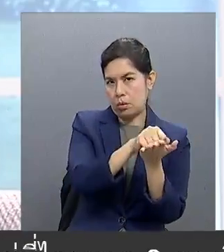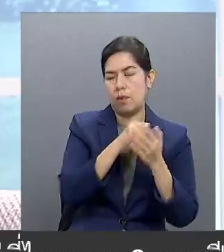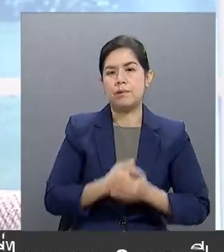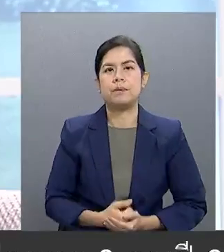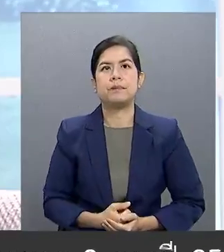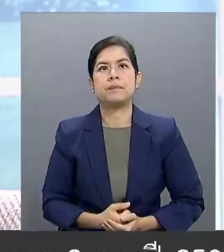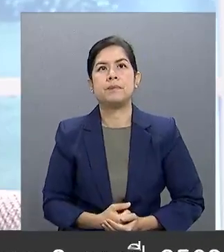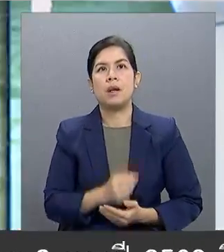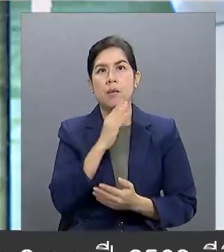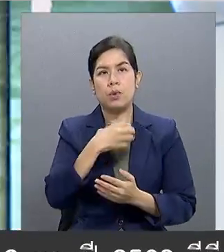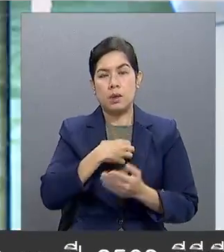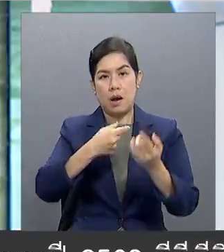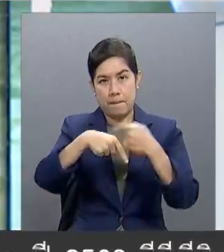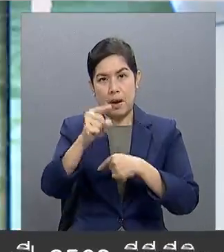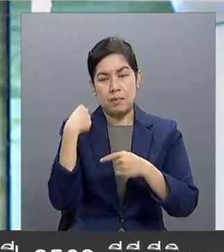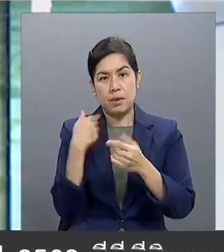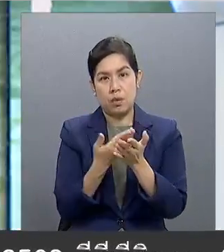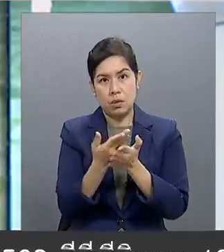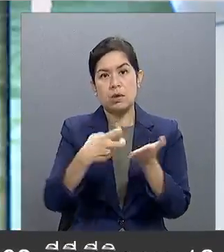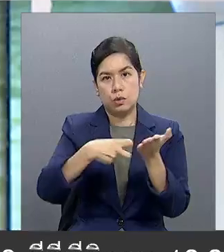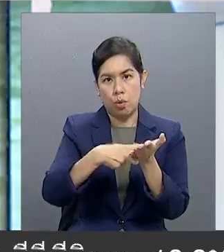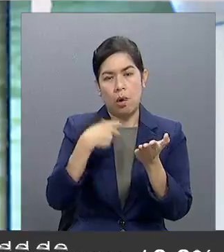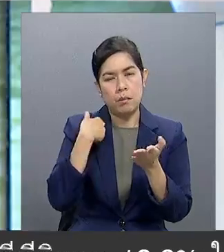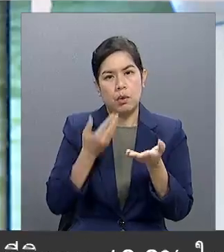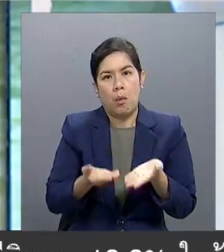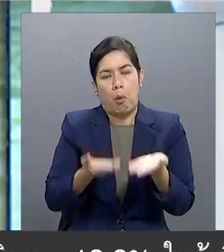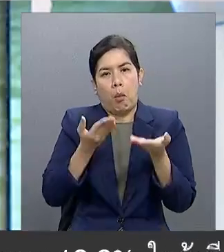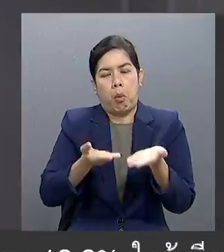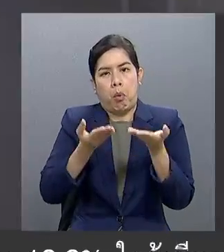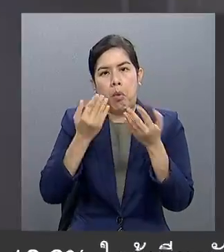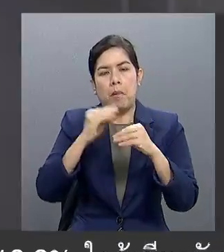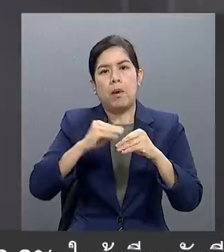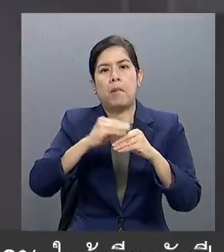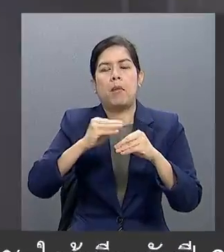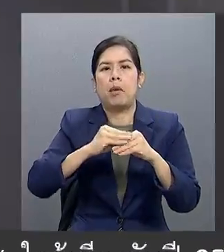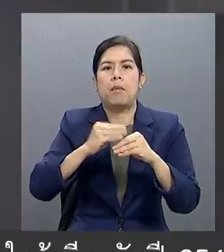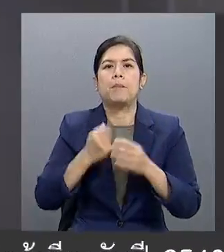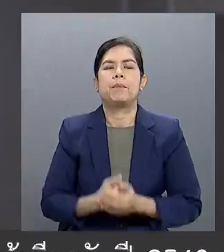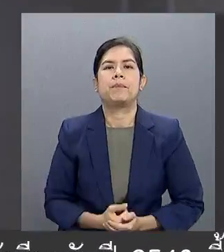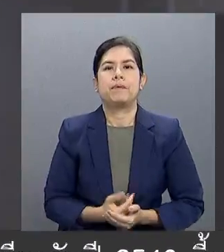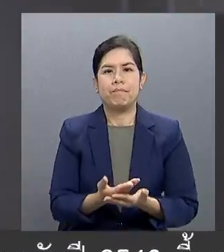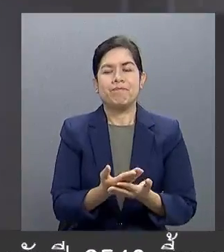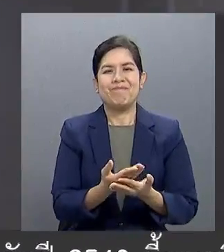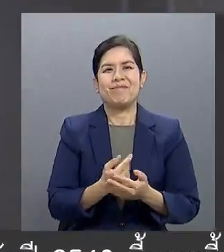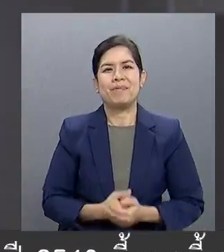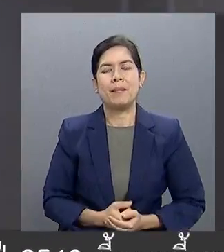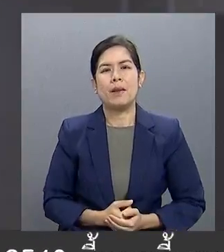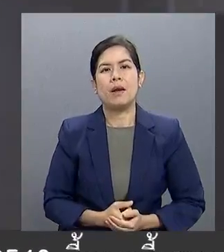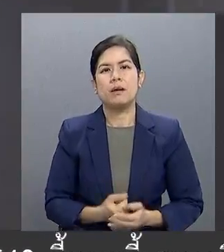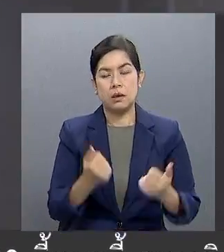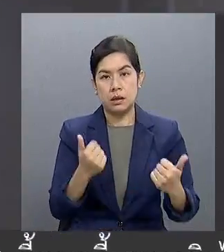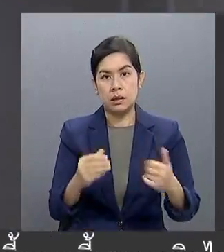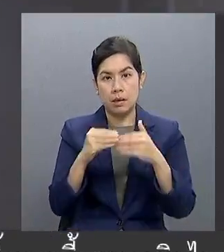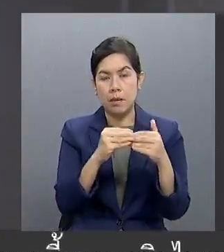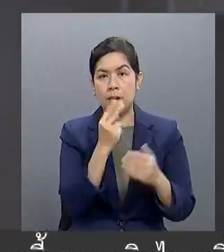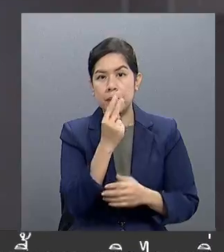างแผนซื้อตั๋วล่วงหน้ากันก่อน ราคาขึ้นทุกรอบเลยที่เช็ค แต่ไม่เป็นไรเราเที่ยวด้วยกันคอยช่วยอยู่นะครับเอาพากันไปเที่ยวต่อที่จังหวัดนครราช